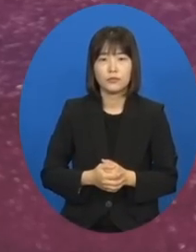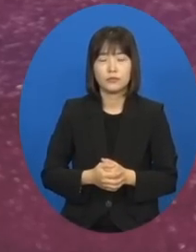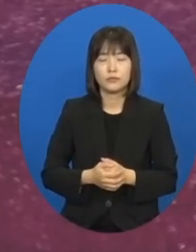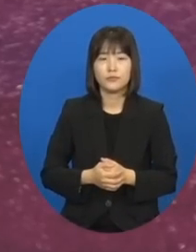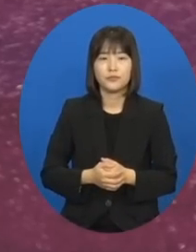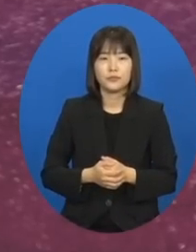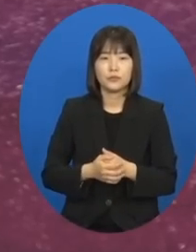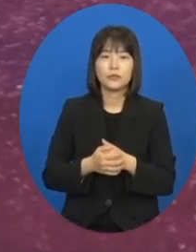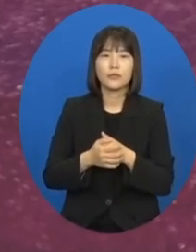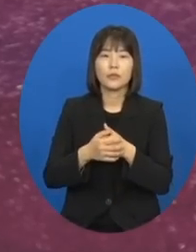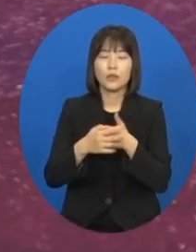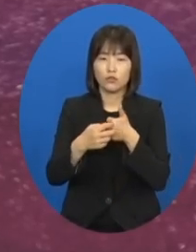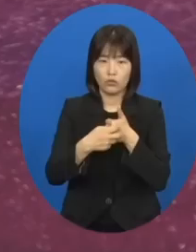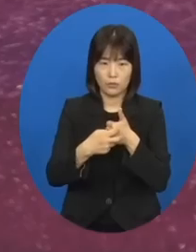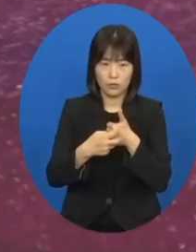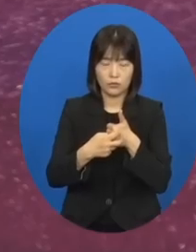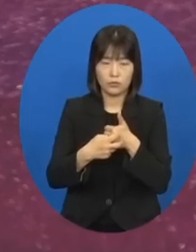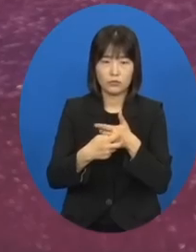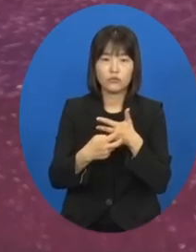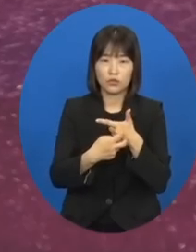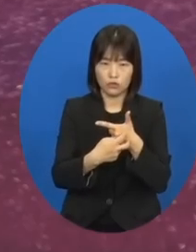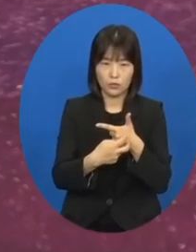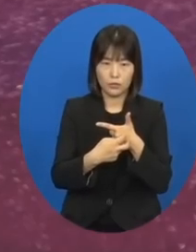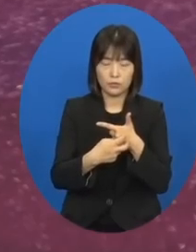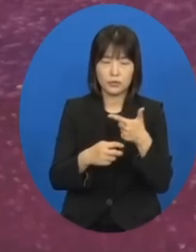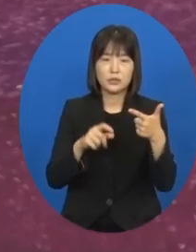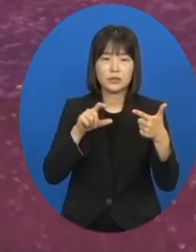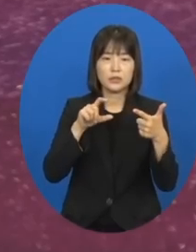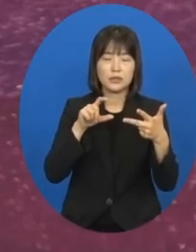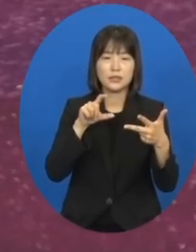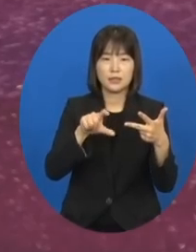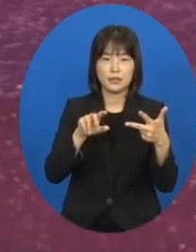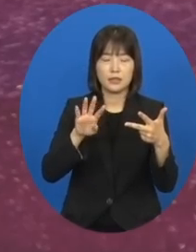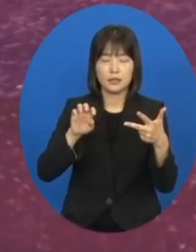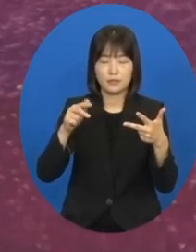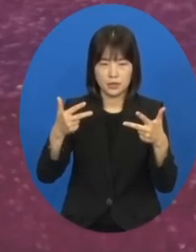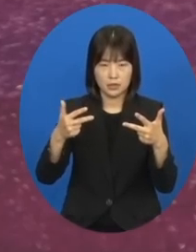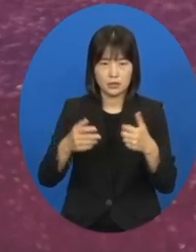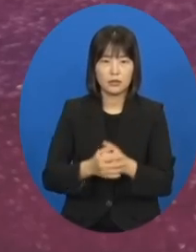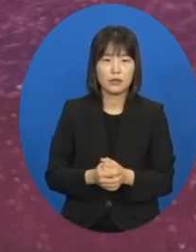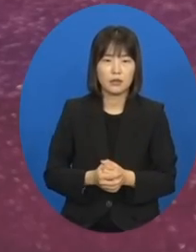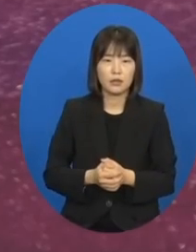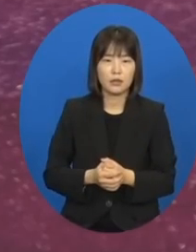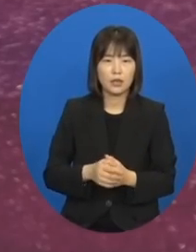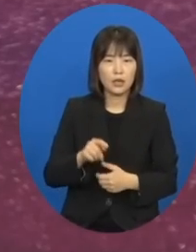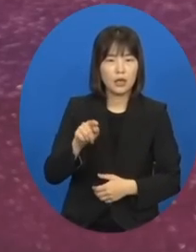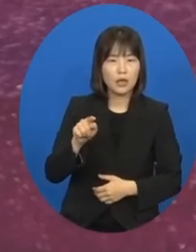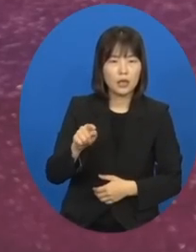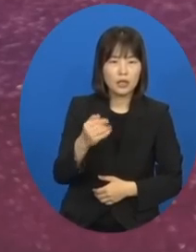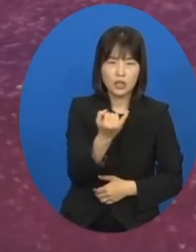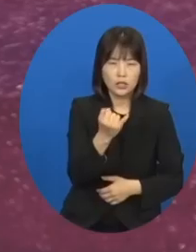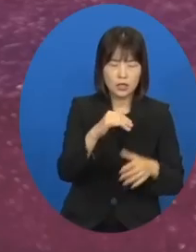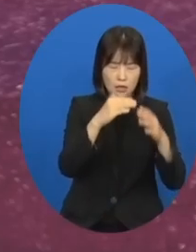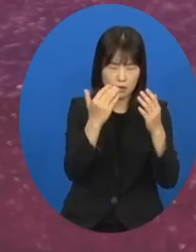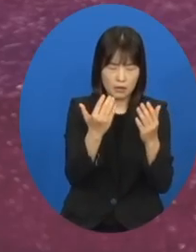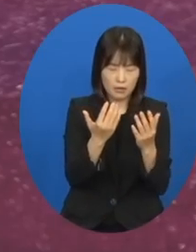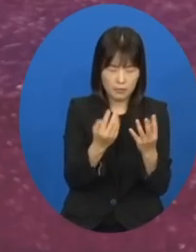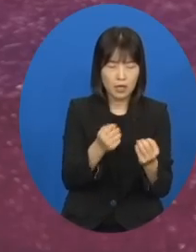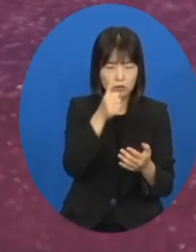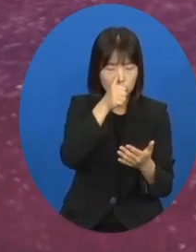47절에 내가 너에게 너는 누구냐 바리새인에게 말하죠 그녀의 많은 제가 사라졌도다 그런 얘기를